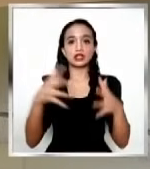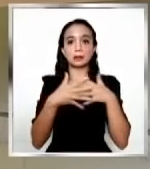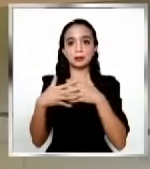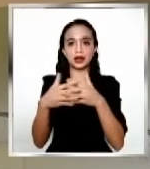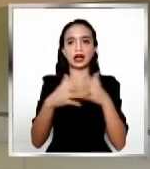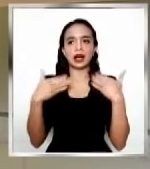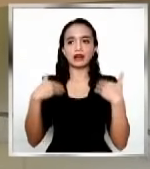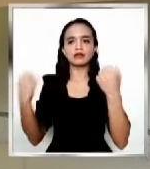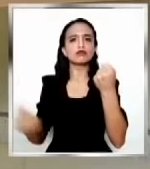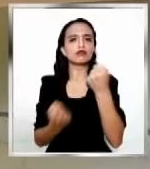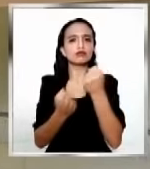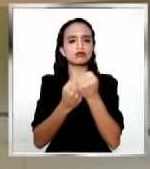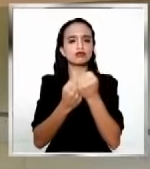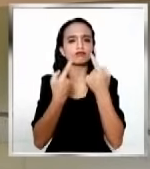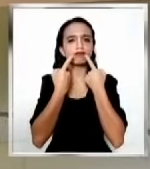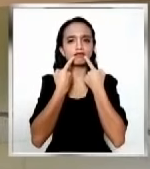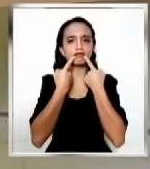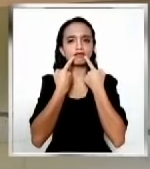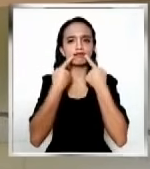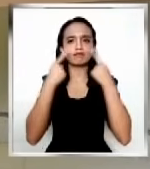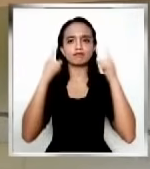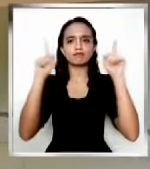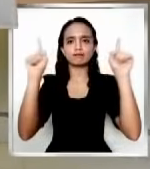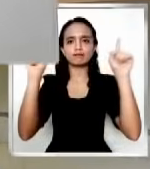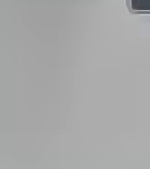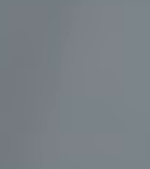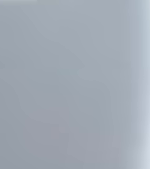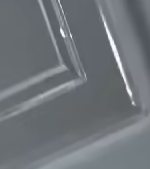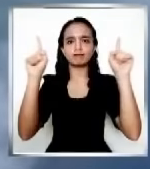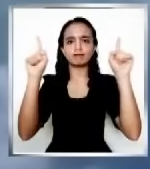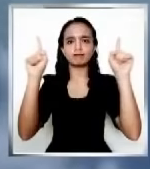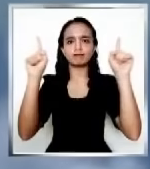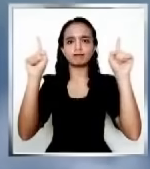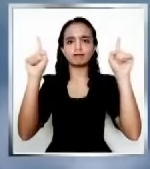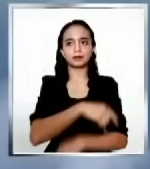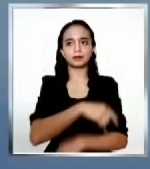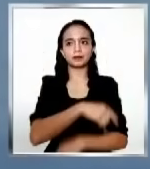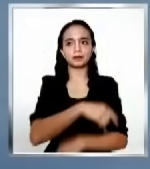sa South China Sea. Nakatutok si JP Soriano.